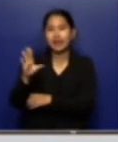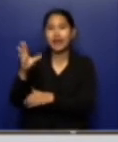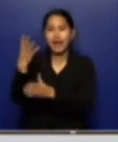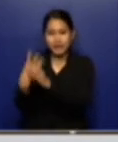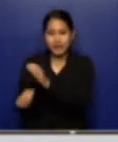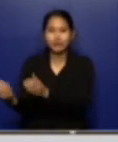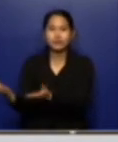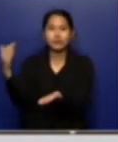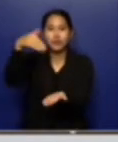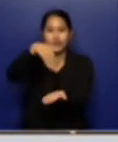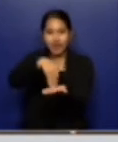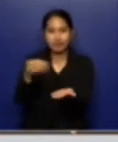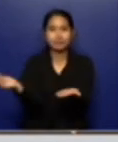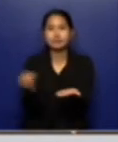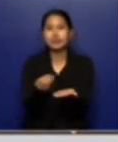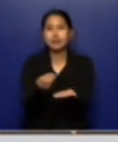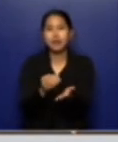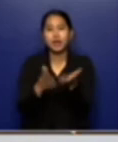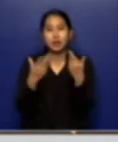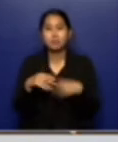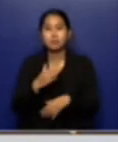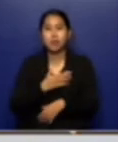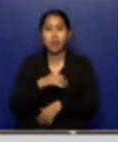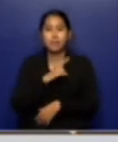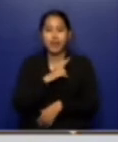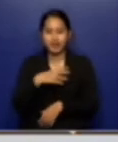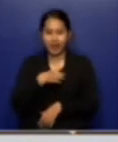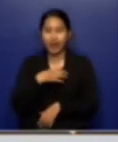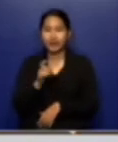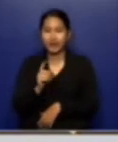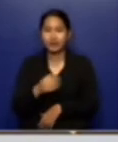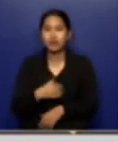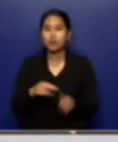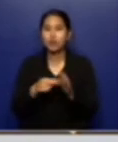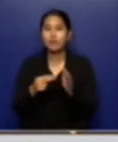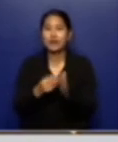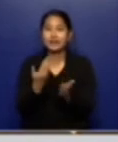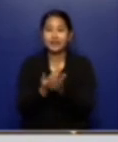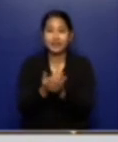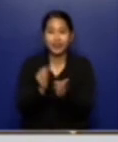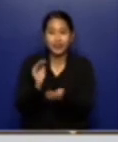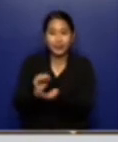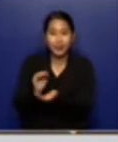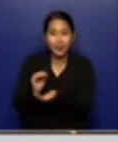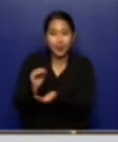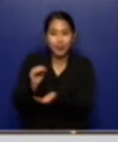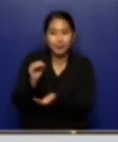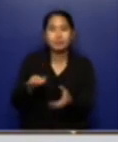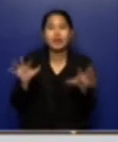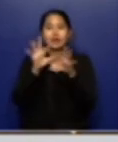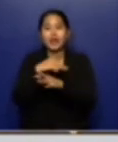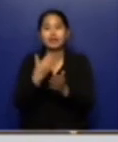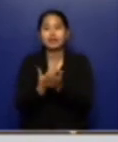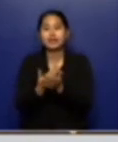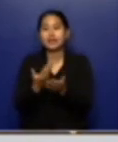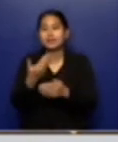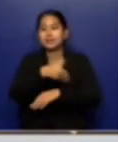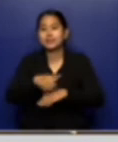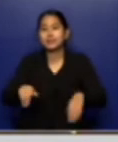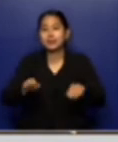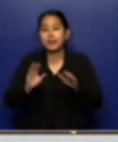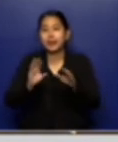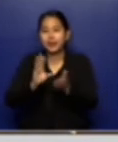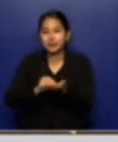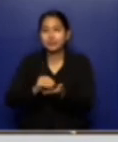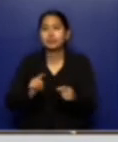างในส่วนตัวผมเองนะฮะผมอยากจะให้ตกเป็นเงินสะสมเหมือนกับงบอุดหนุนทั่วไปแต่ในเมื่อรัฐบ